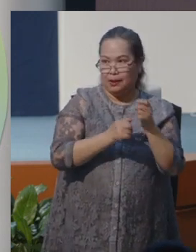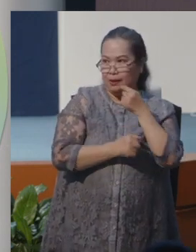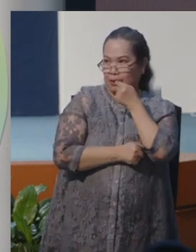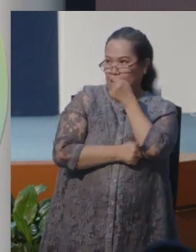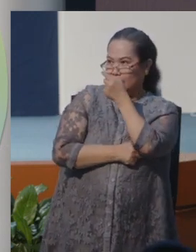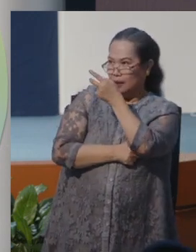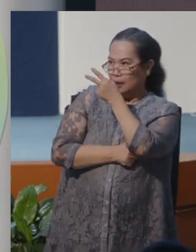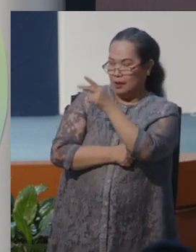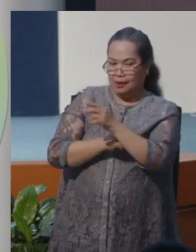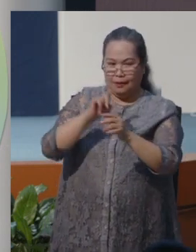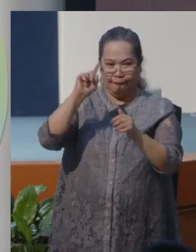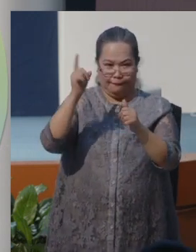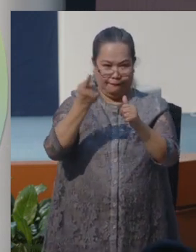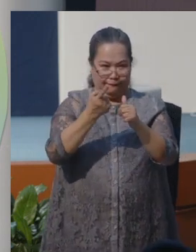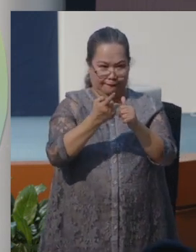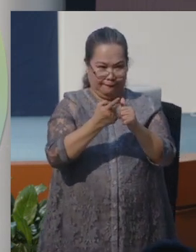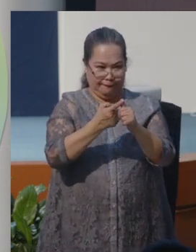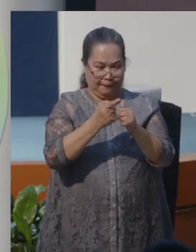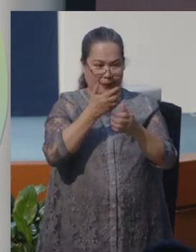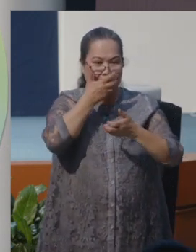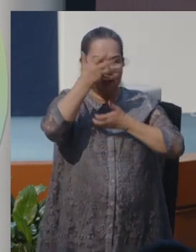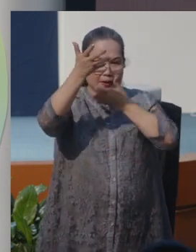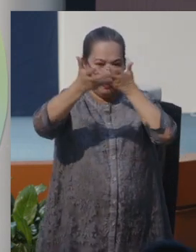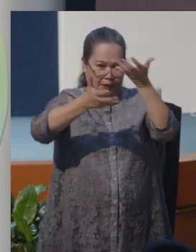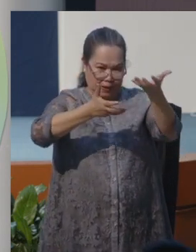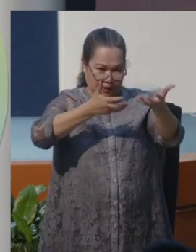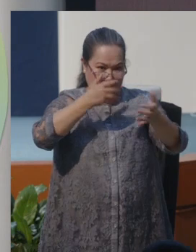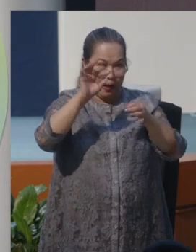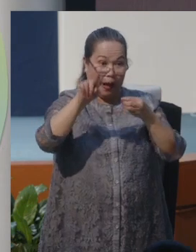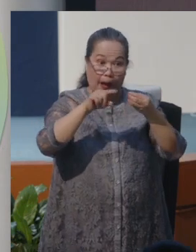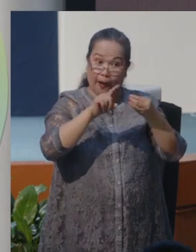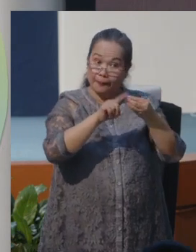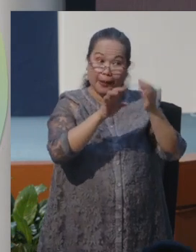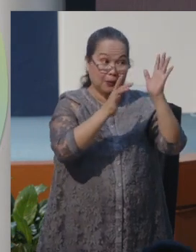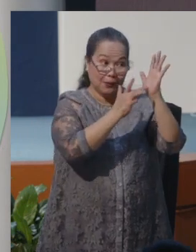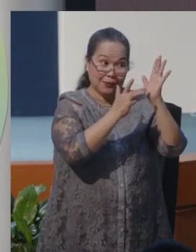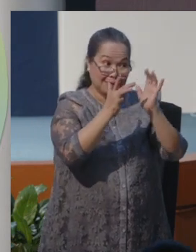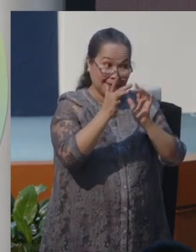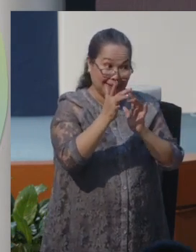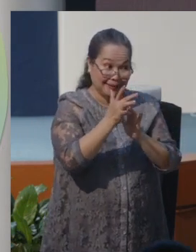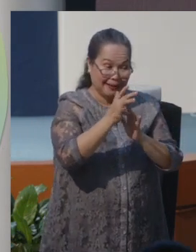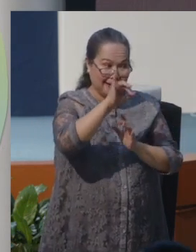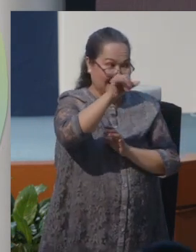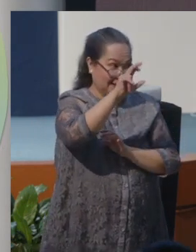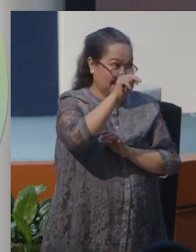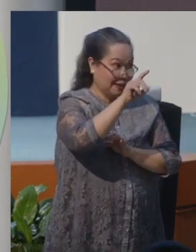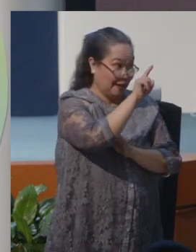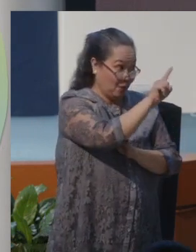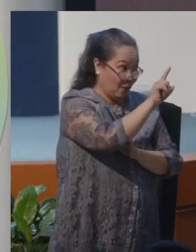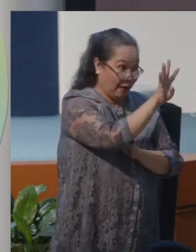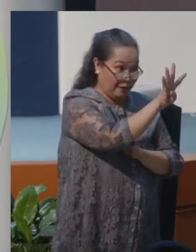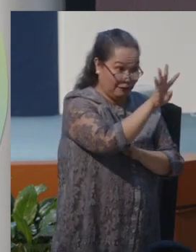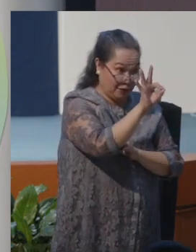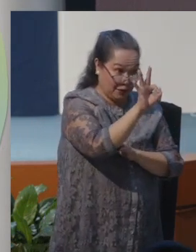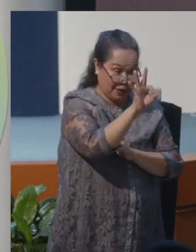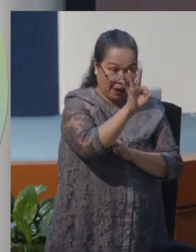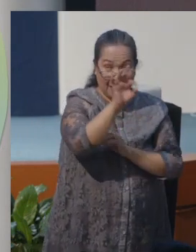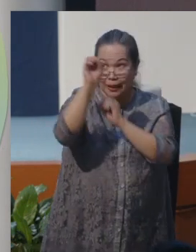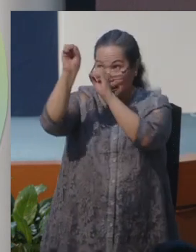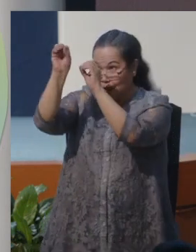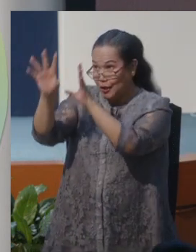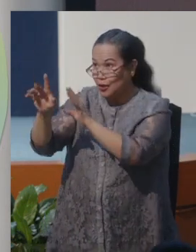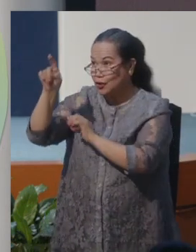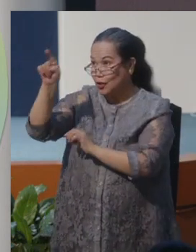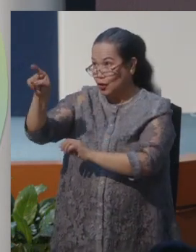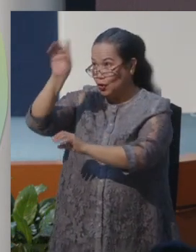sa pinakasikat na confession tungkol kay Jesus. Sabi niya sa John 1:49, Rabbi, you are the